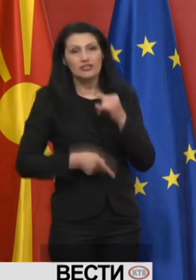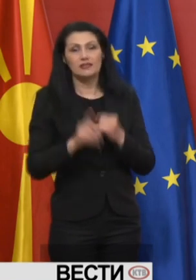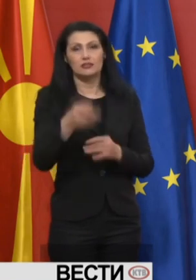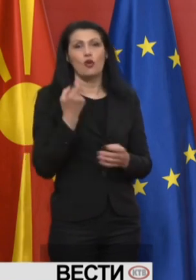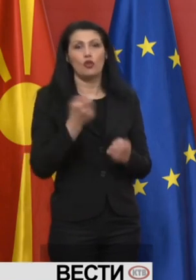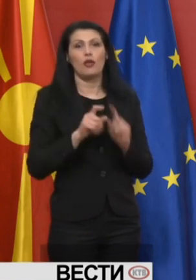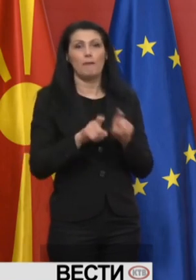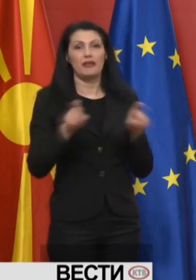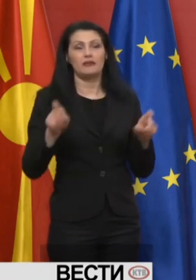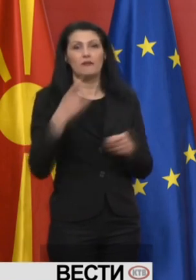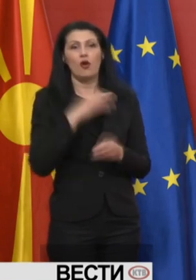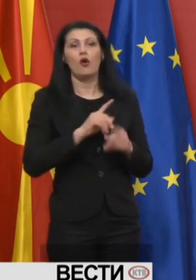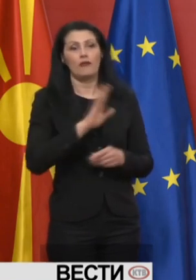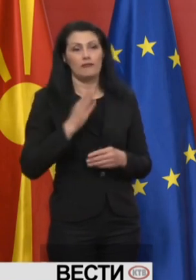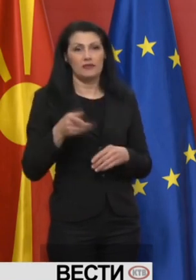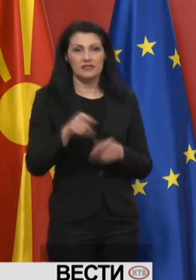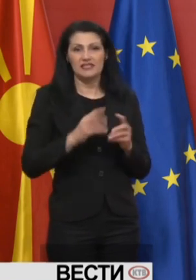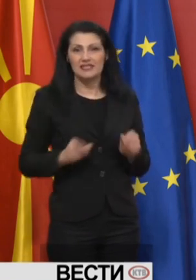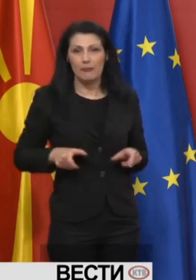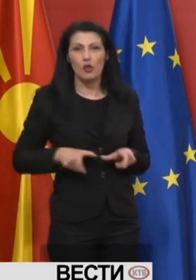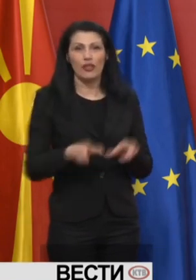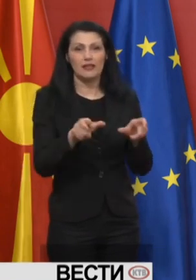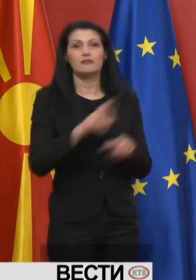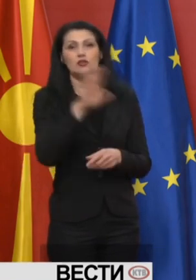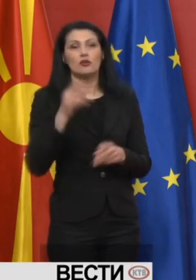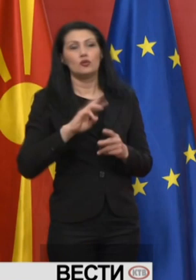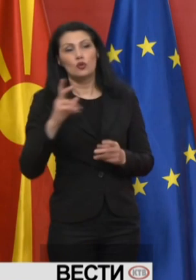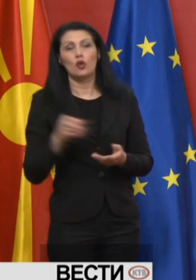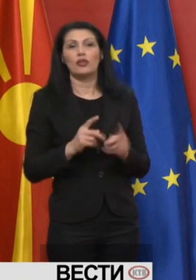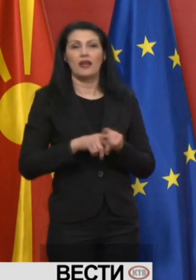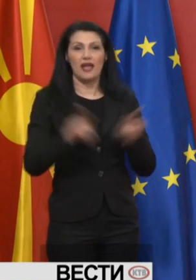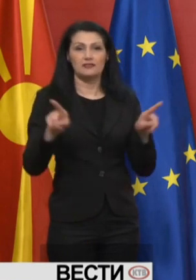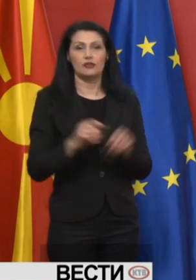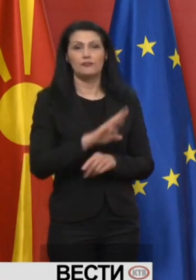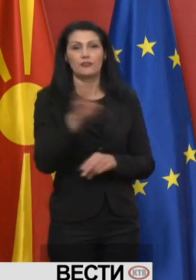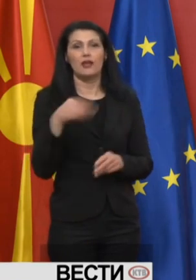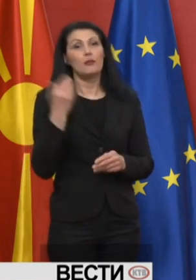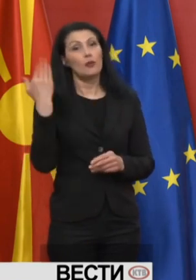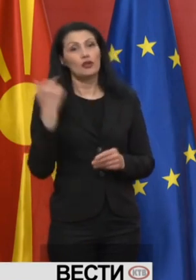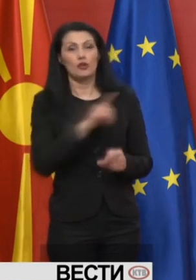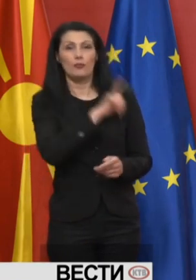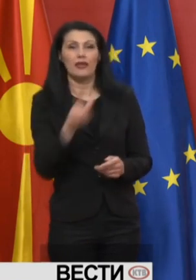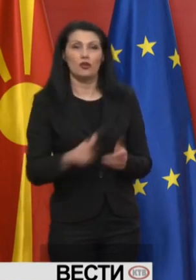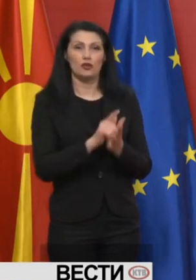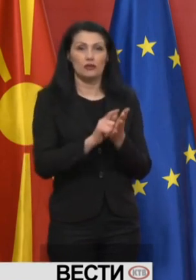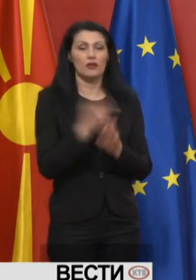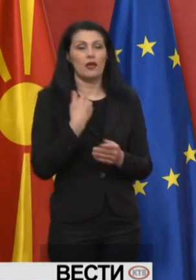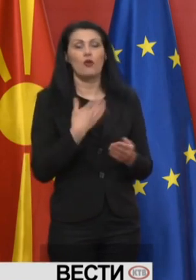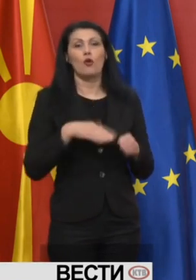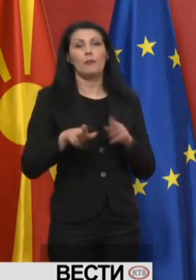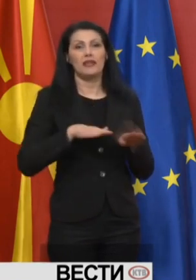пандемијата врз земјоделството и руралниот развој. Изминатиот период како ресорно